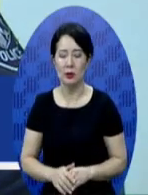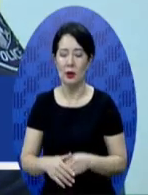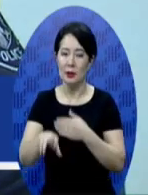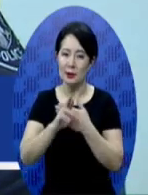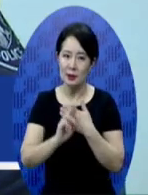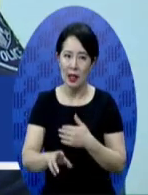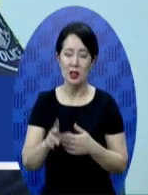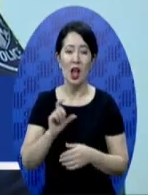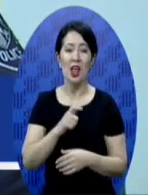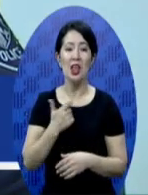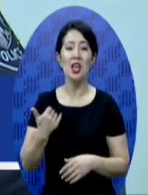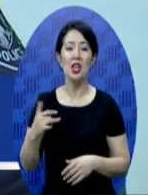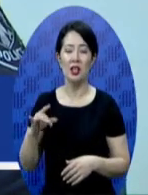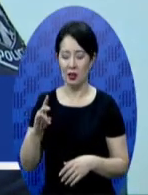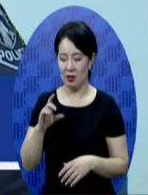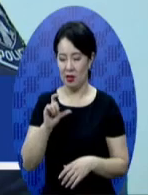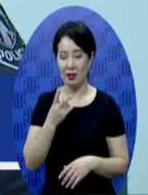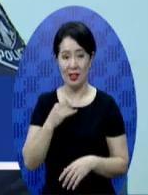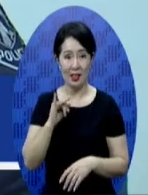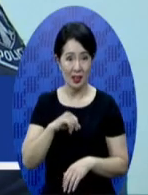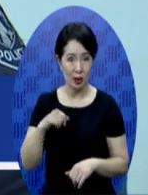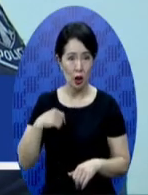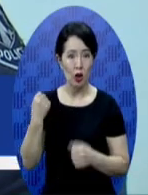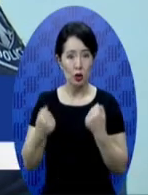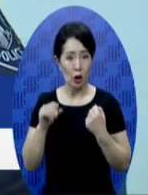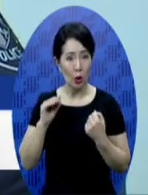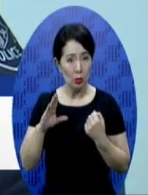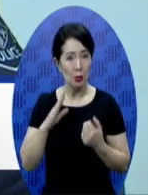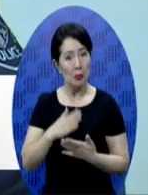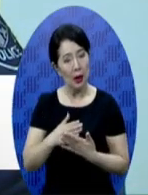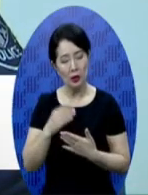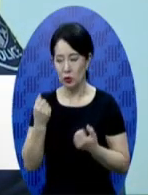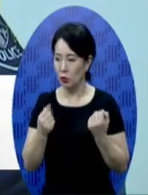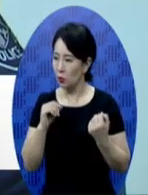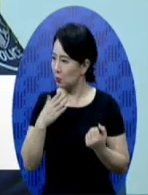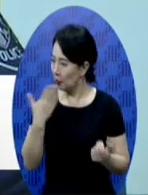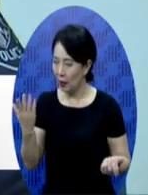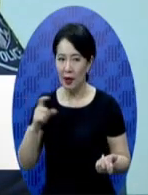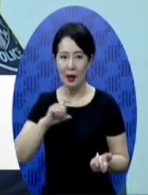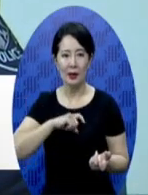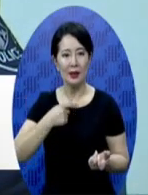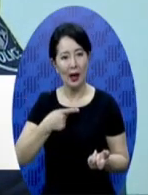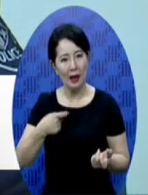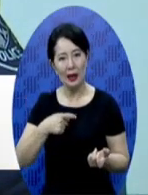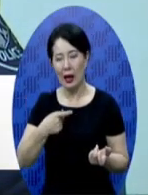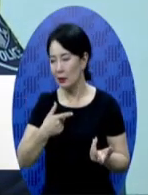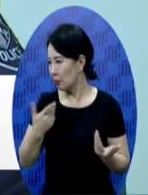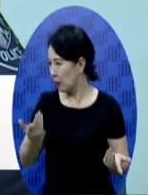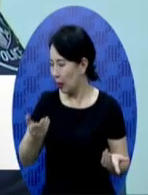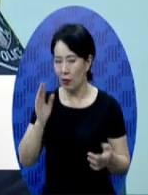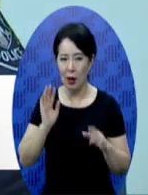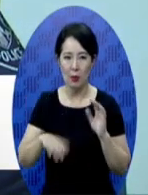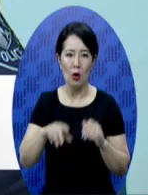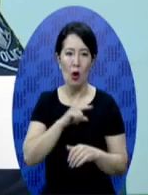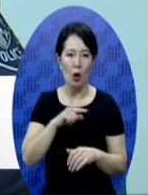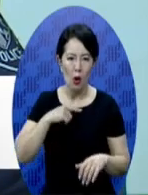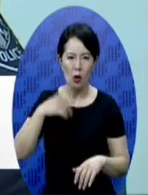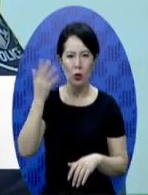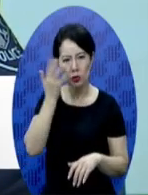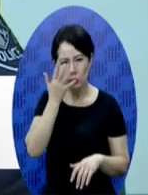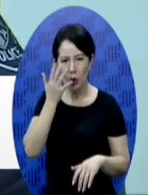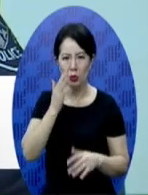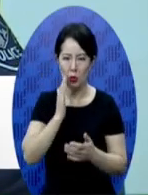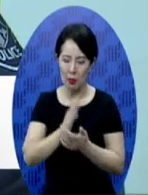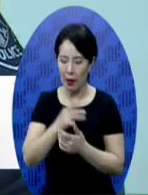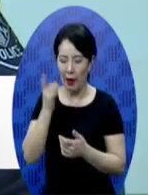цаашдаа бүр зүгээр ингийн иргэд за тэд нар маань өөртөө жолооны өрөмсгтөө өнөмсөхгүй за эрхээ асуусан асуулаагүй за өөртөө бүр согтууруулах ундааны зүйлс